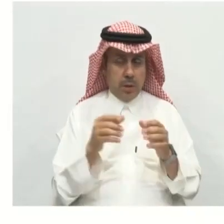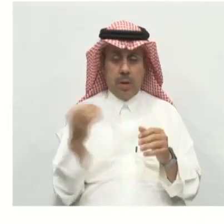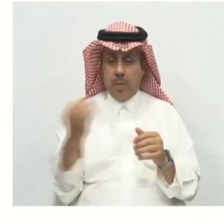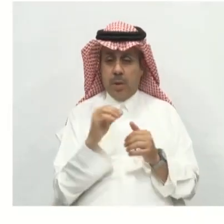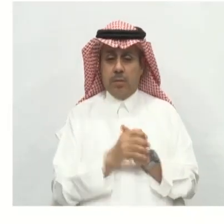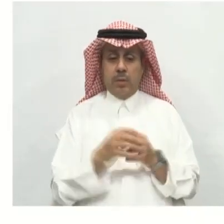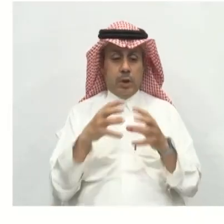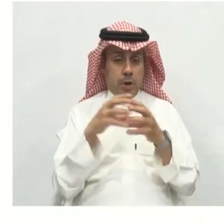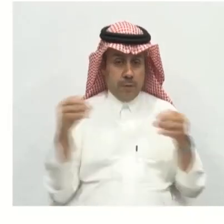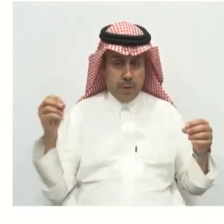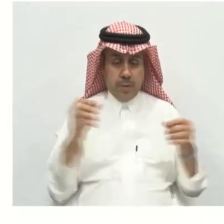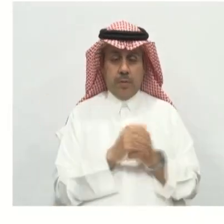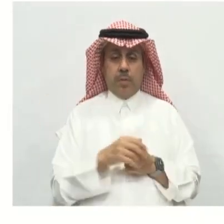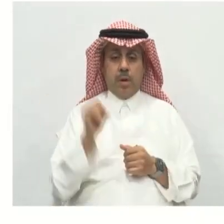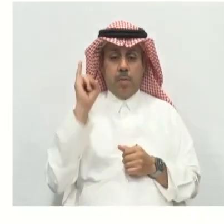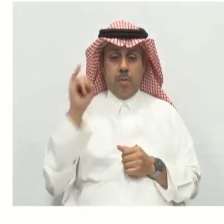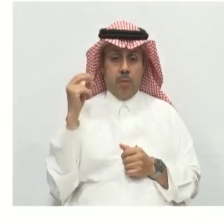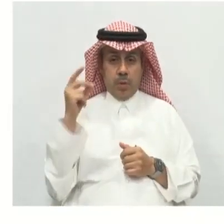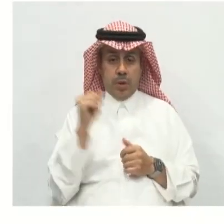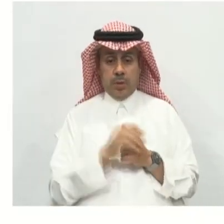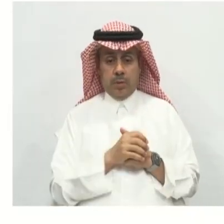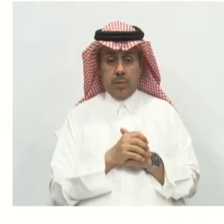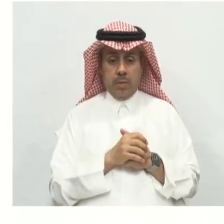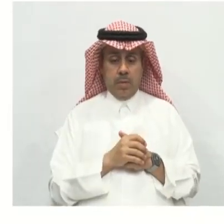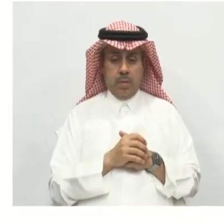تفسير العبارات في وثيقه معطاه الانويت